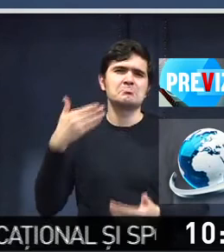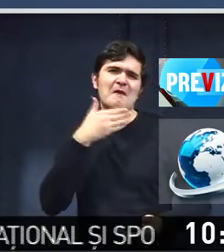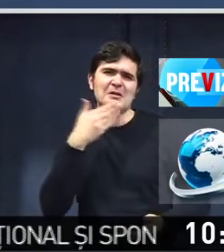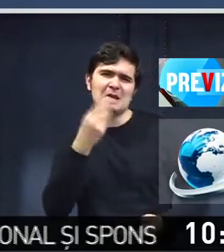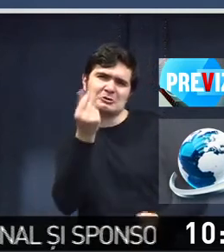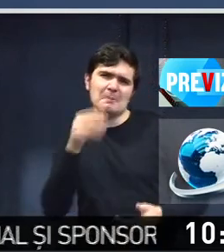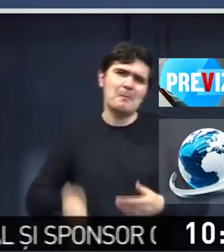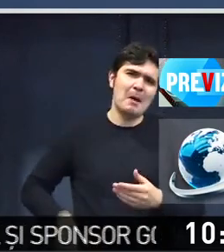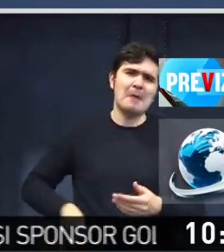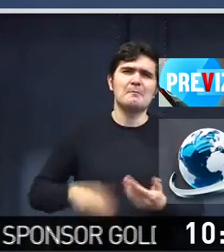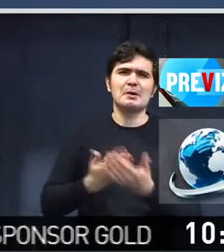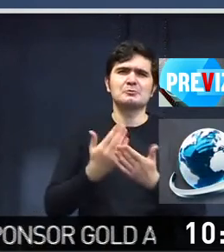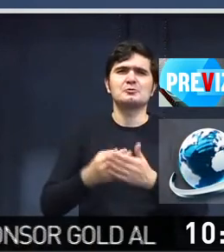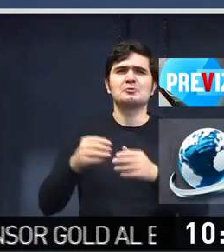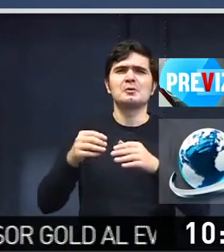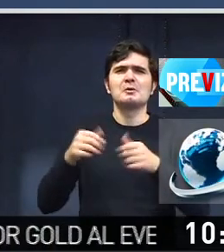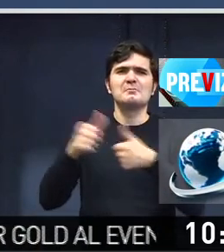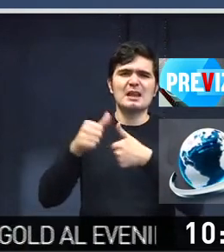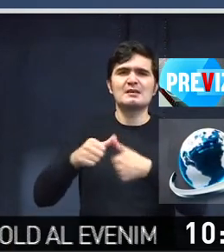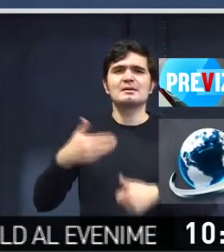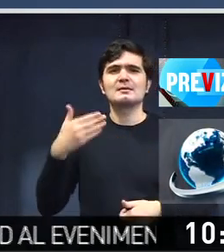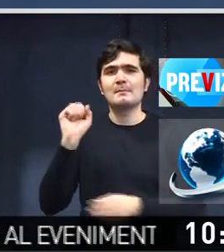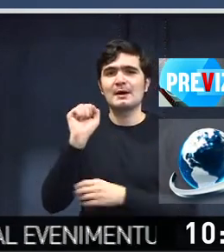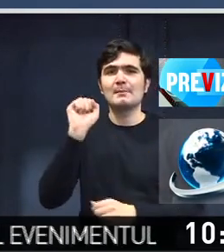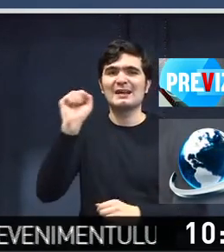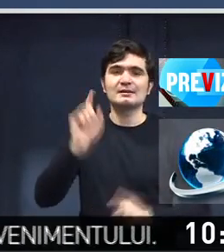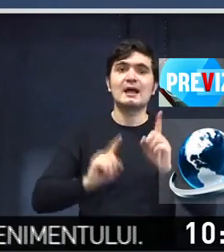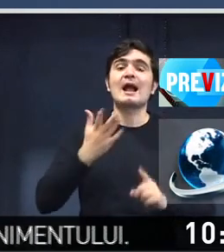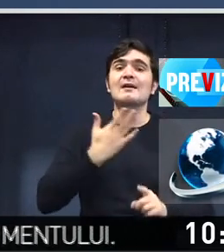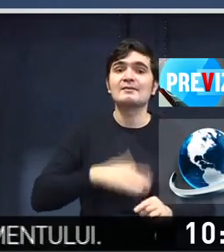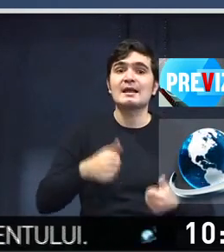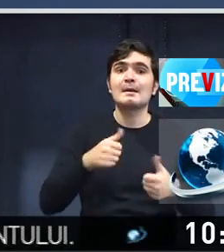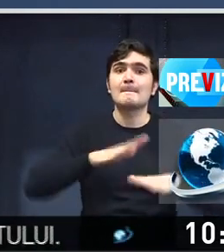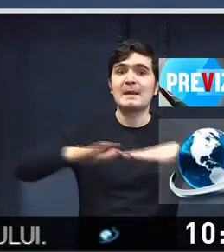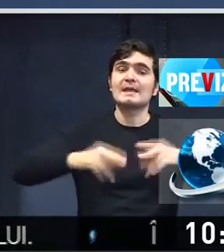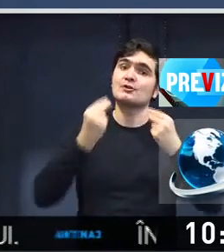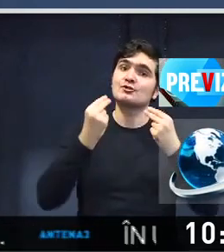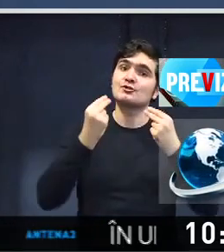prietenii de partid. Dacă să ai manageri buni, trebuie să-i și plătești, că altfel se duc și lucrează în privat.